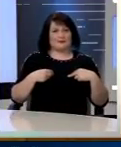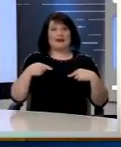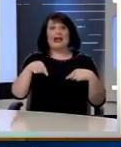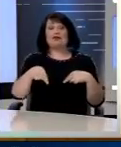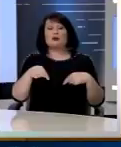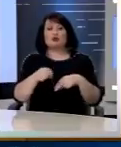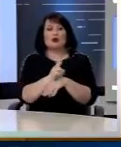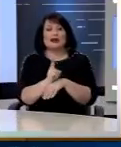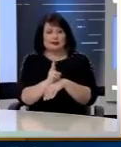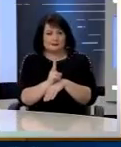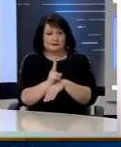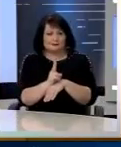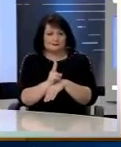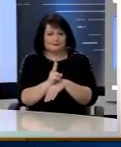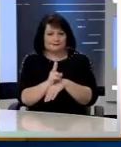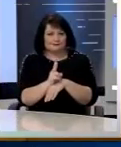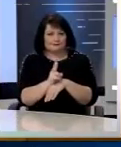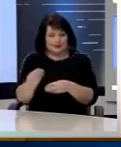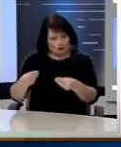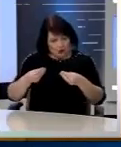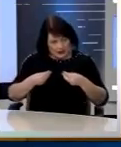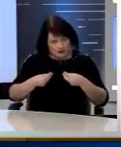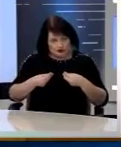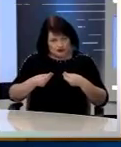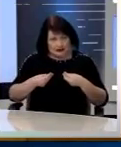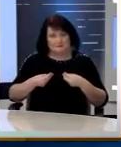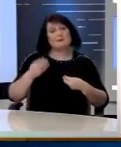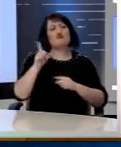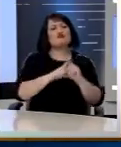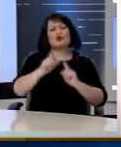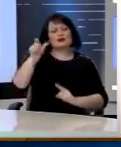οποίο μας εδόθη ως πληροφορία.